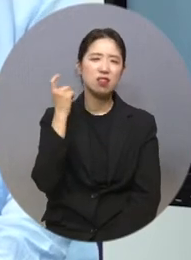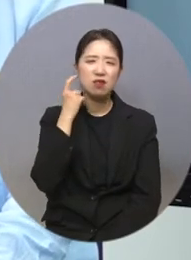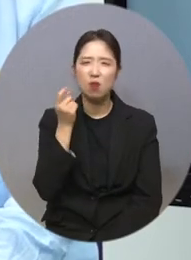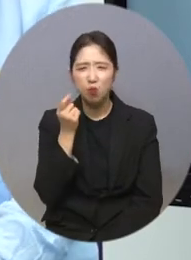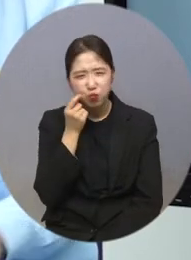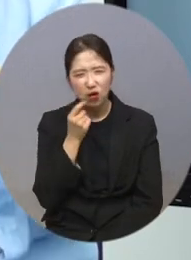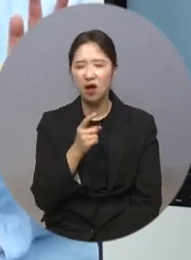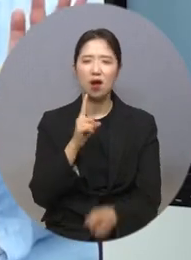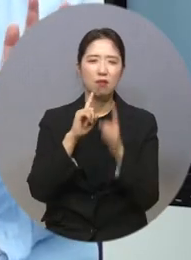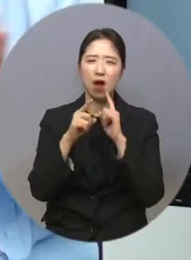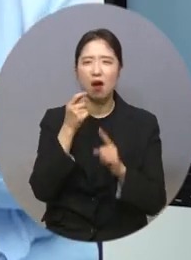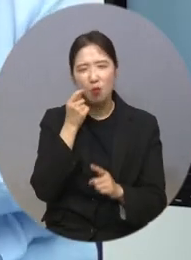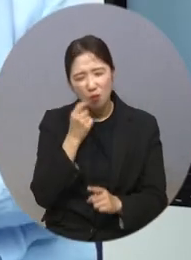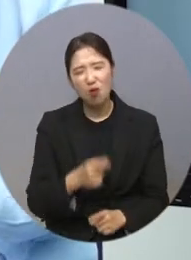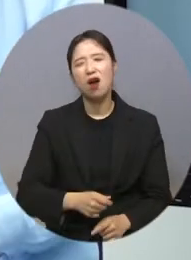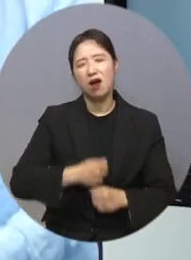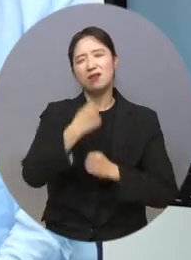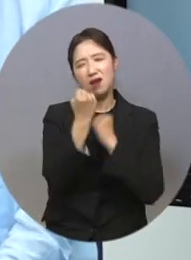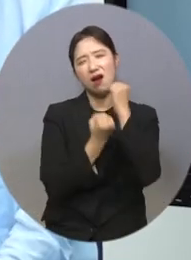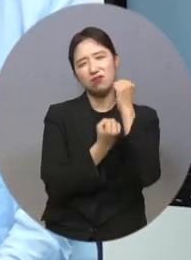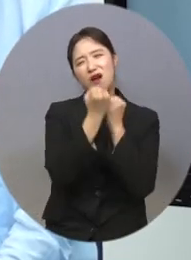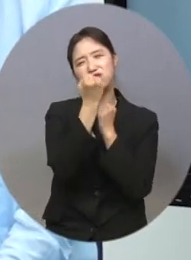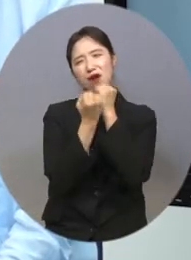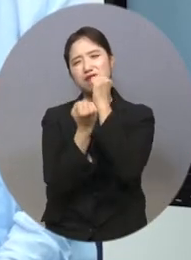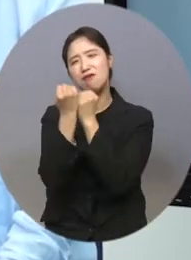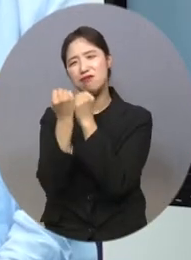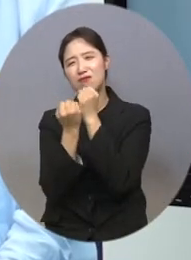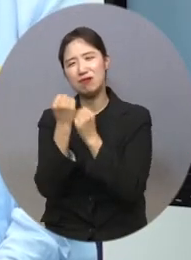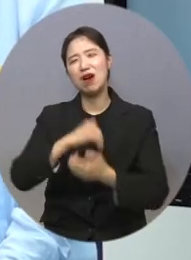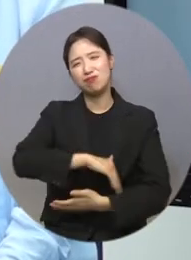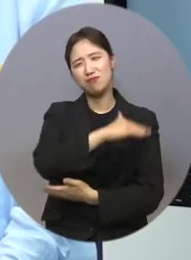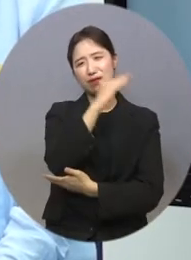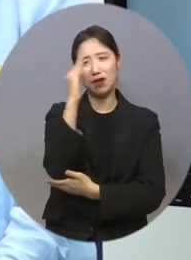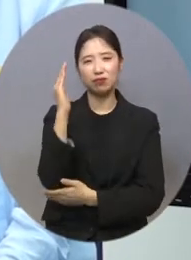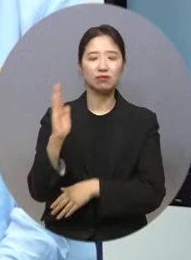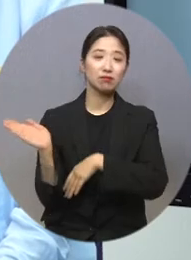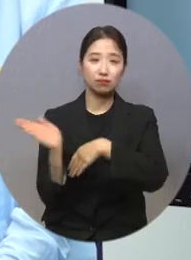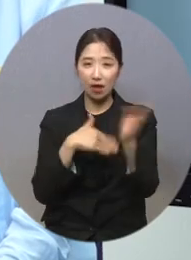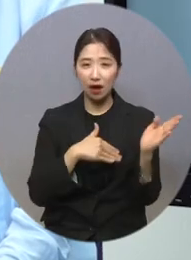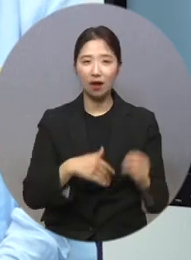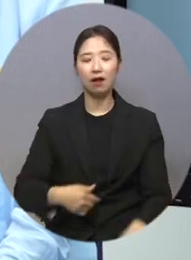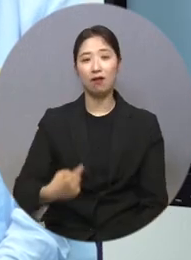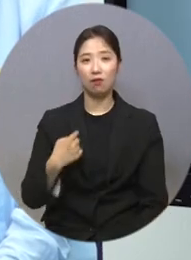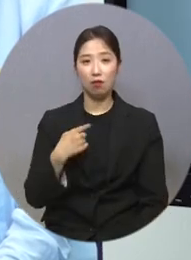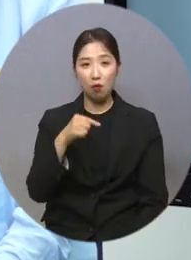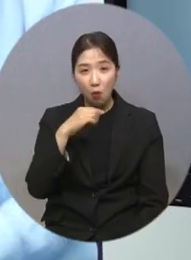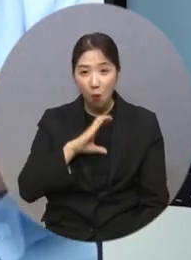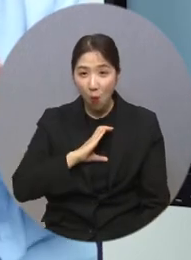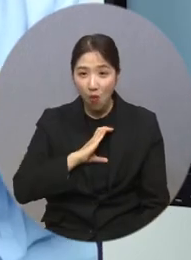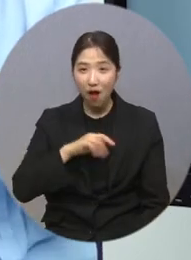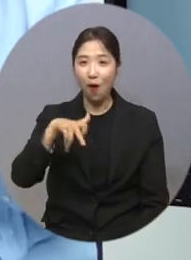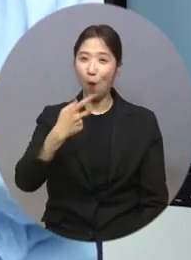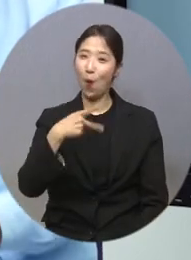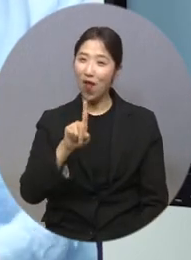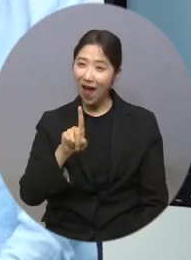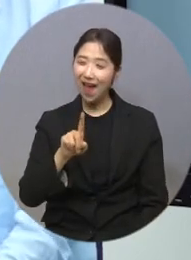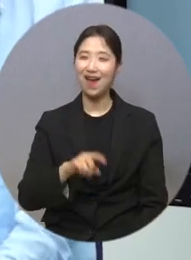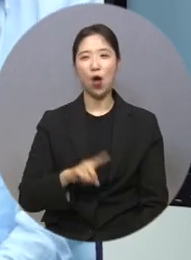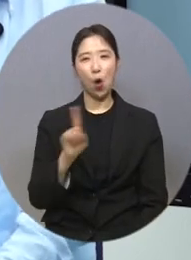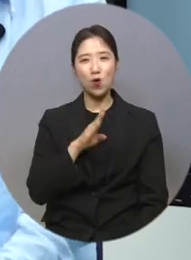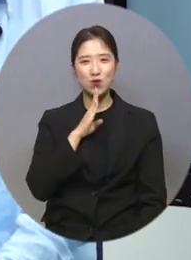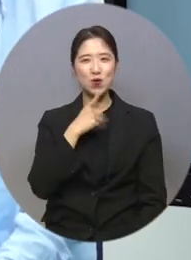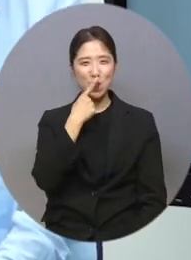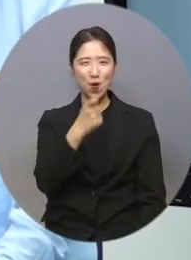듣지도 못하시고요 구구절절히 이걸 설명을 해야 되는데 아 코다야? 그래 너무 멋지다. 그래서 코다를 검색을